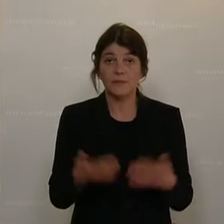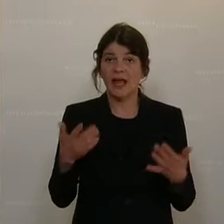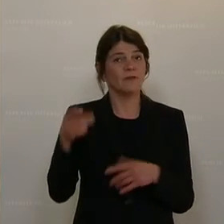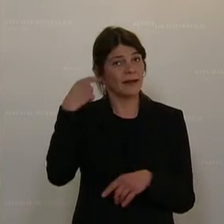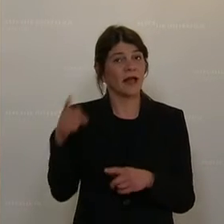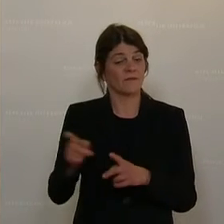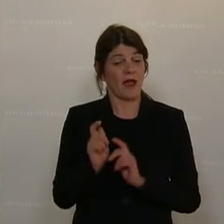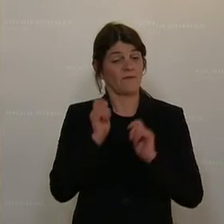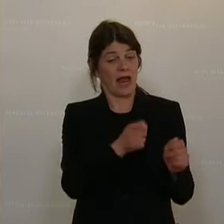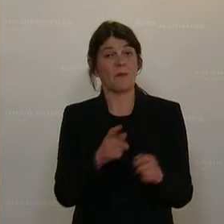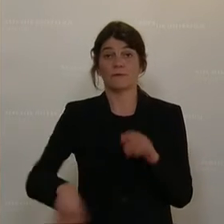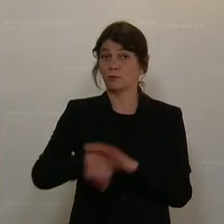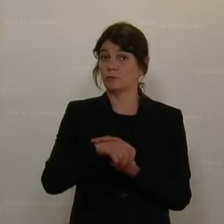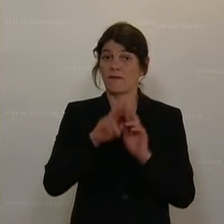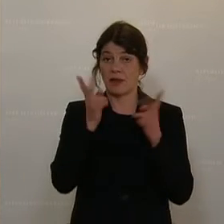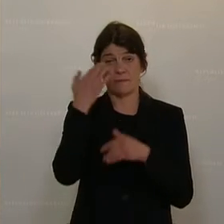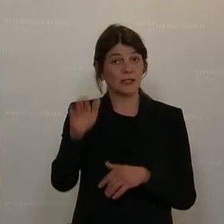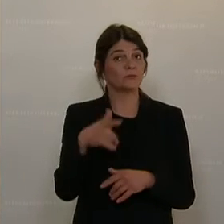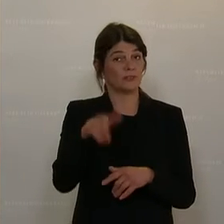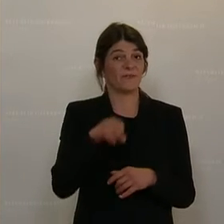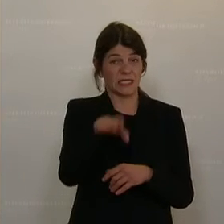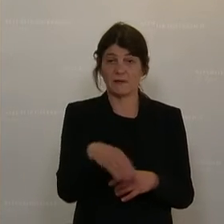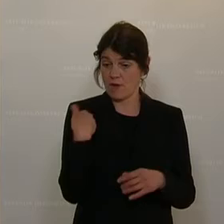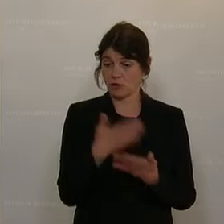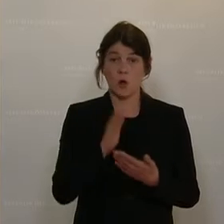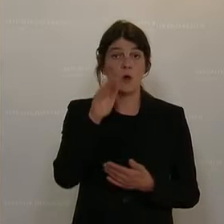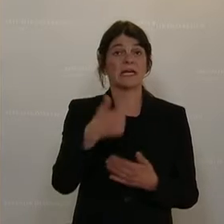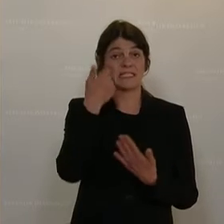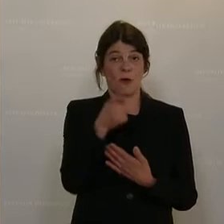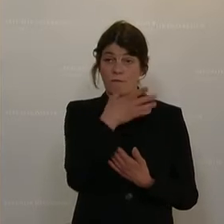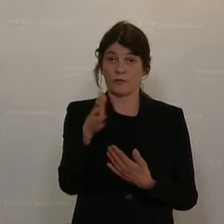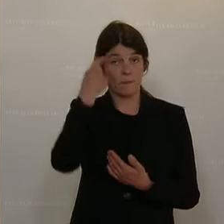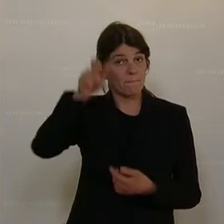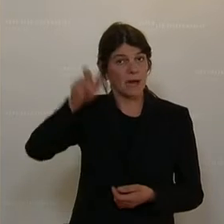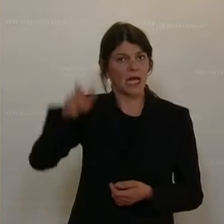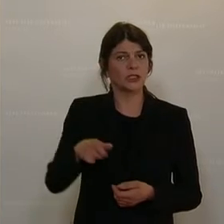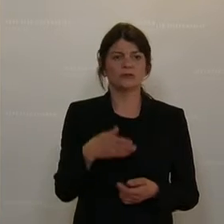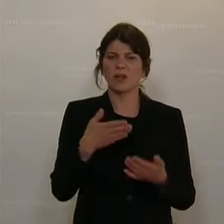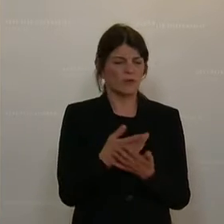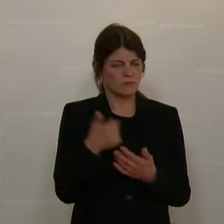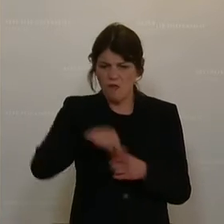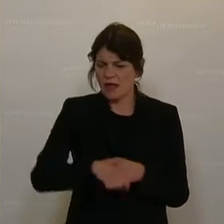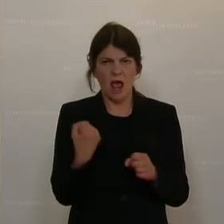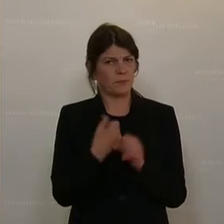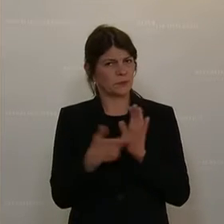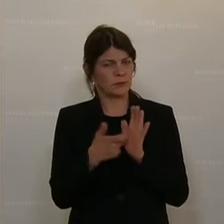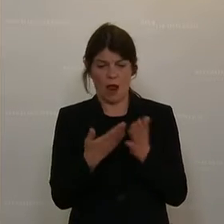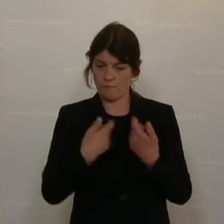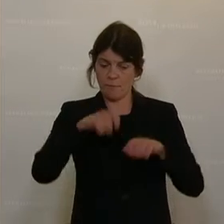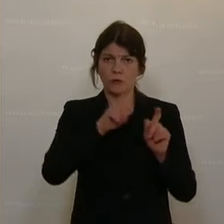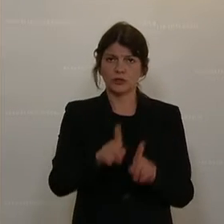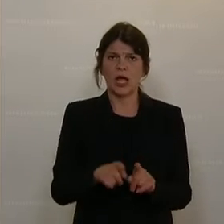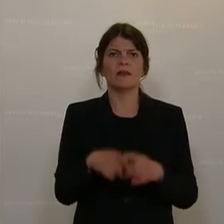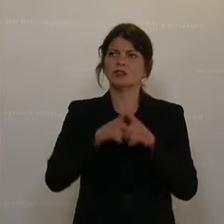Vergabe der Fußball-WM im Jahr 2014 mussten bereits über 6.500 Menschen durch unwürdige Arbeitsbedingungen auf den Baustellen